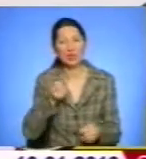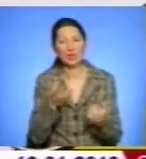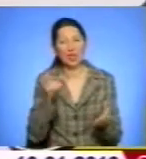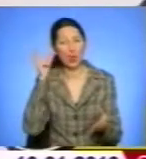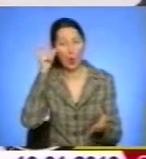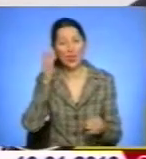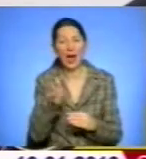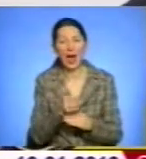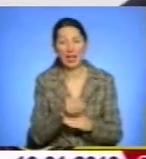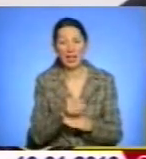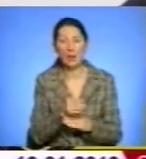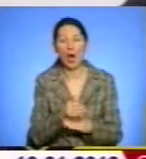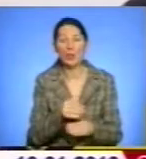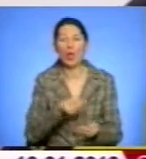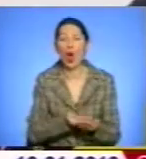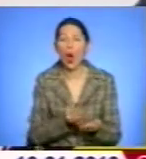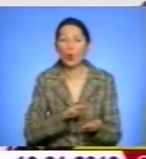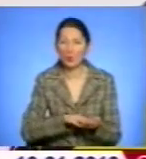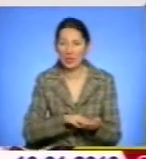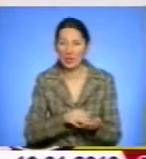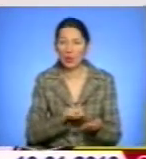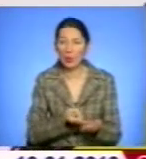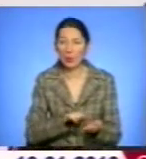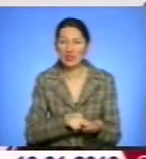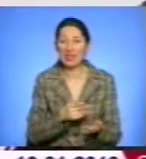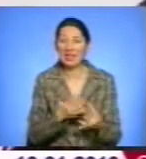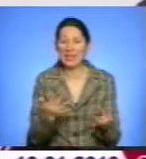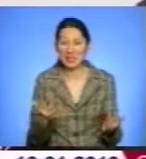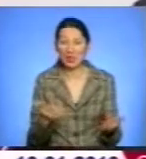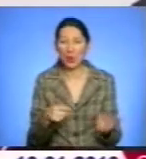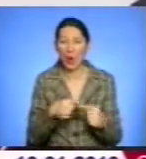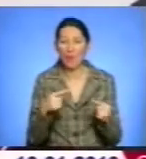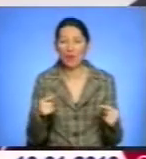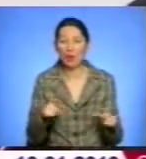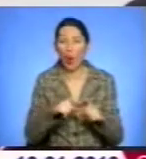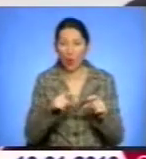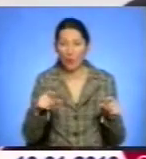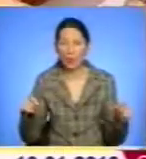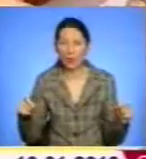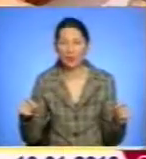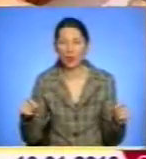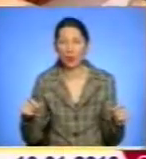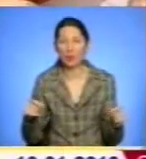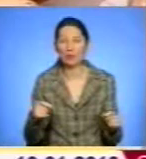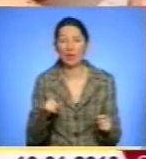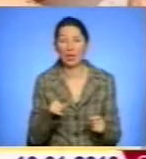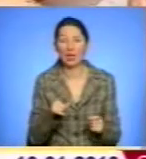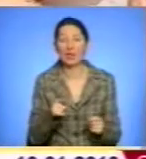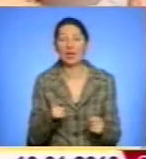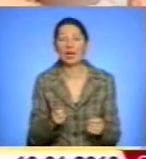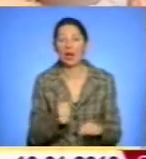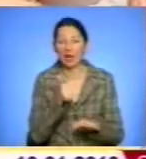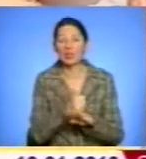є риба, це є голубці, це є різного виду кубасні вироби. Ну і